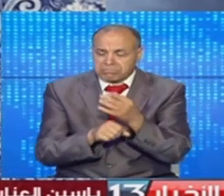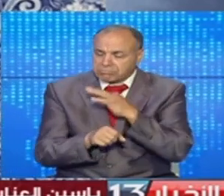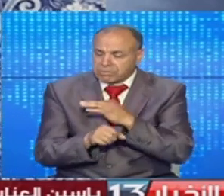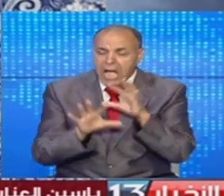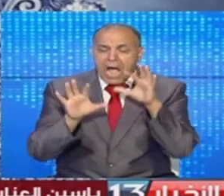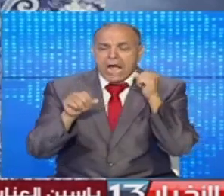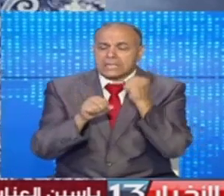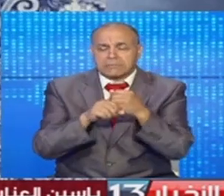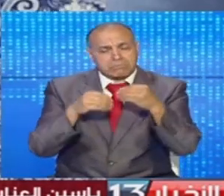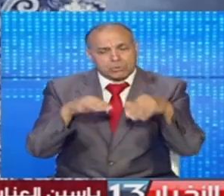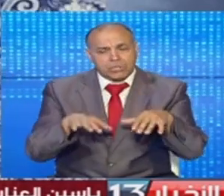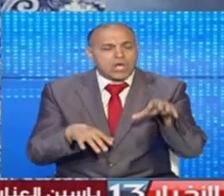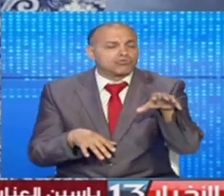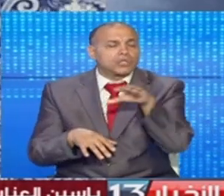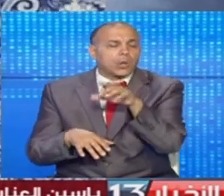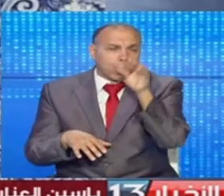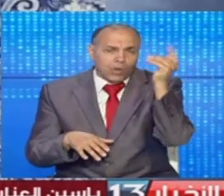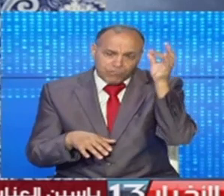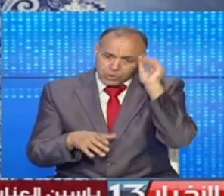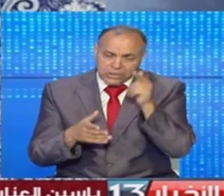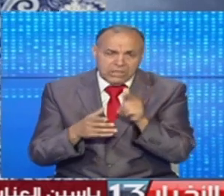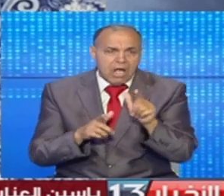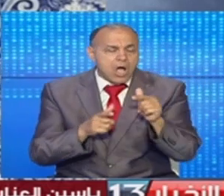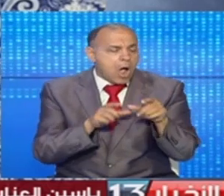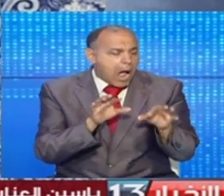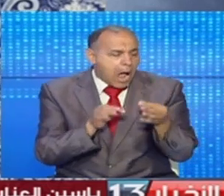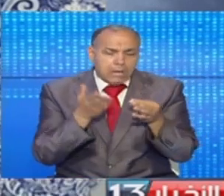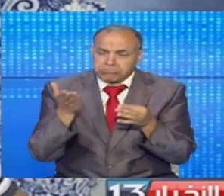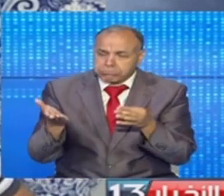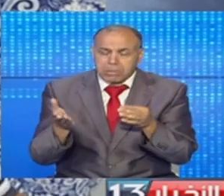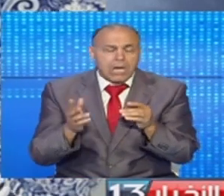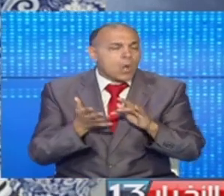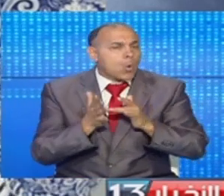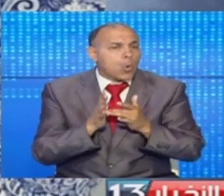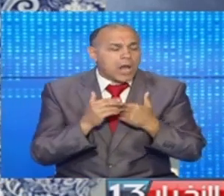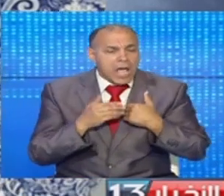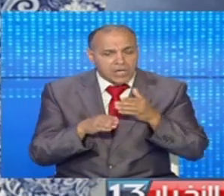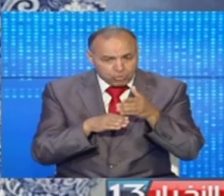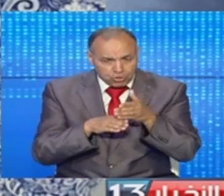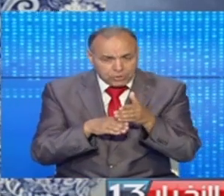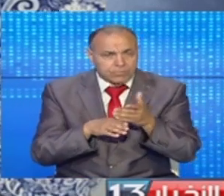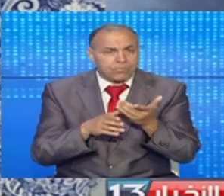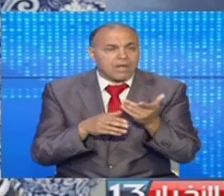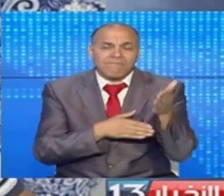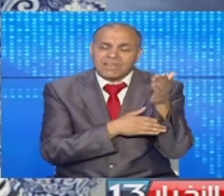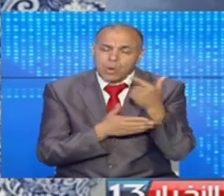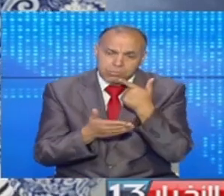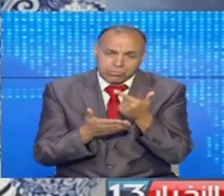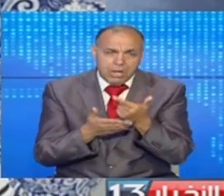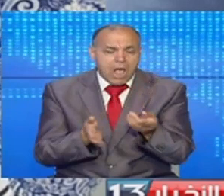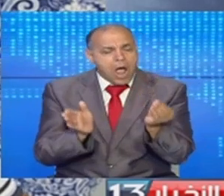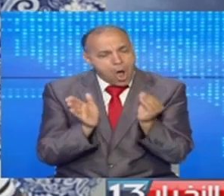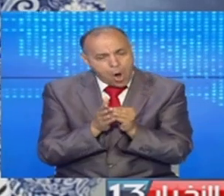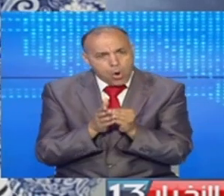عندها 10 سنوات، الجهات عندها الحلول، لكن كل ما يجينا إطار سام في الدولة نعاودوا